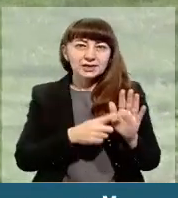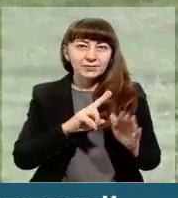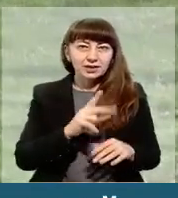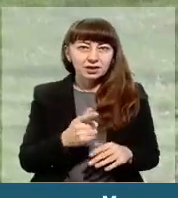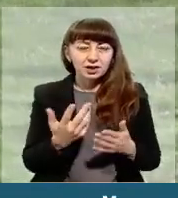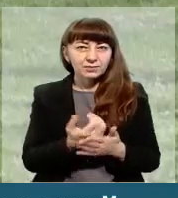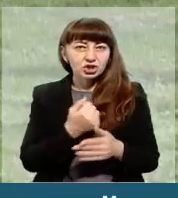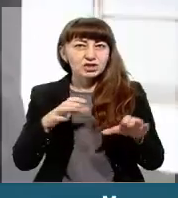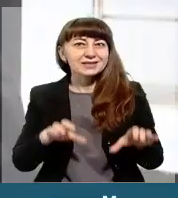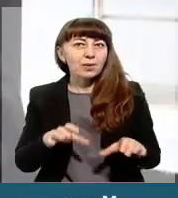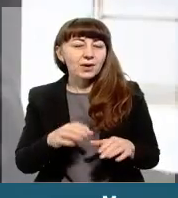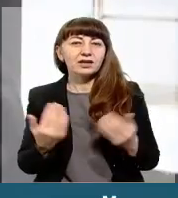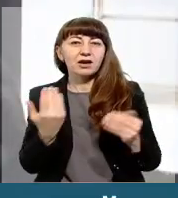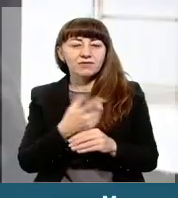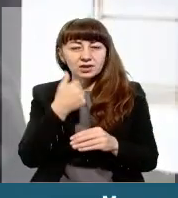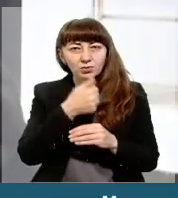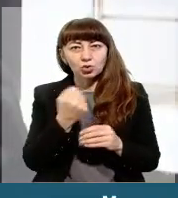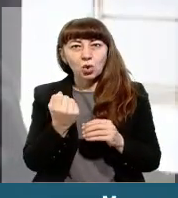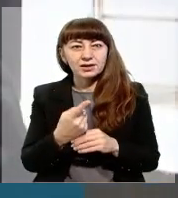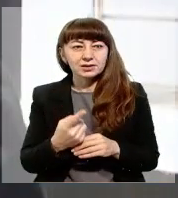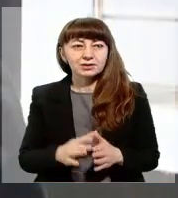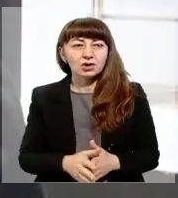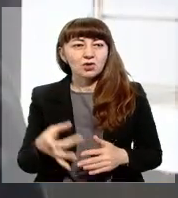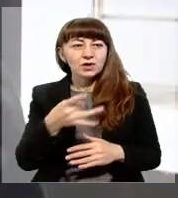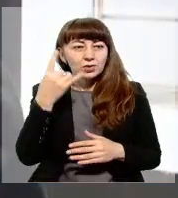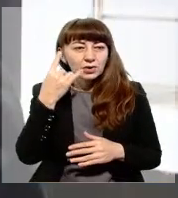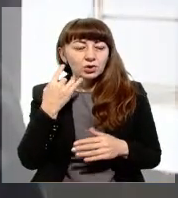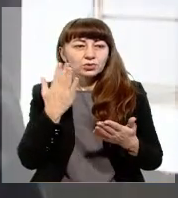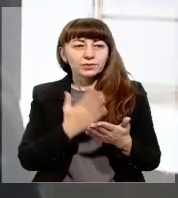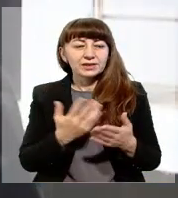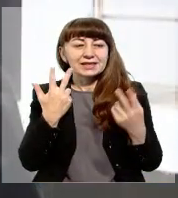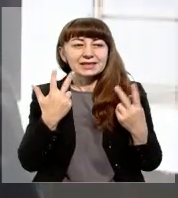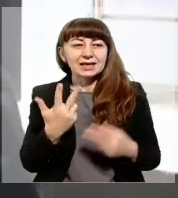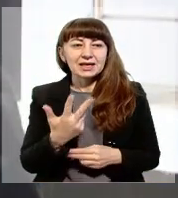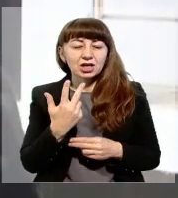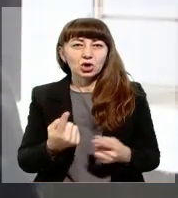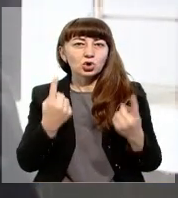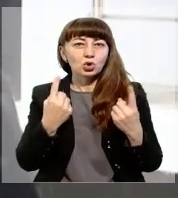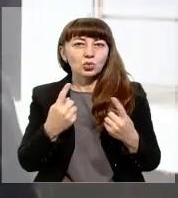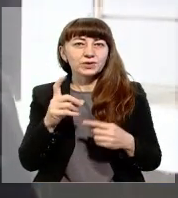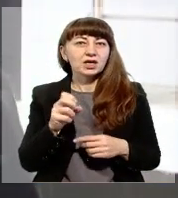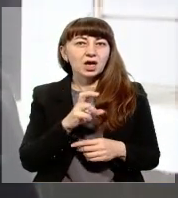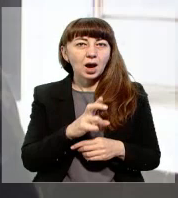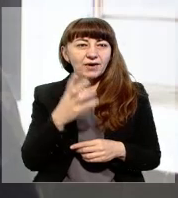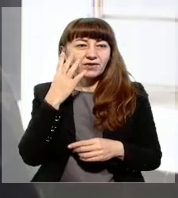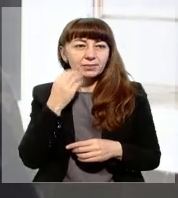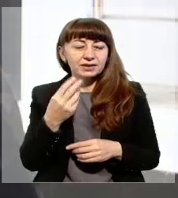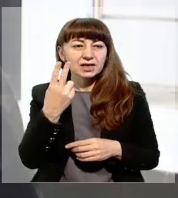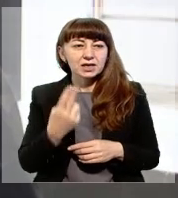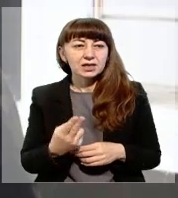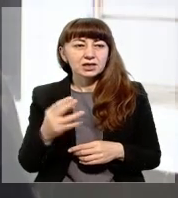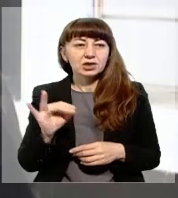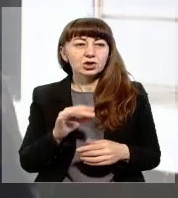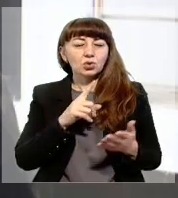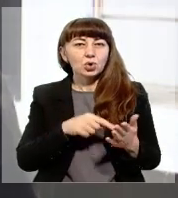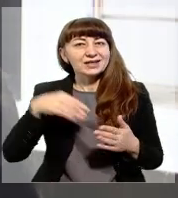почти 11 килограмм. У нас в Республике Казахстан имеется 3 крупных почтовых хаба. Это в Алмате, в Астане и в